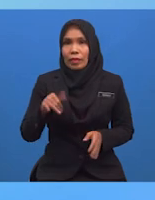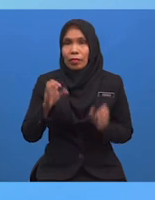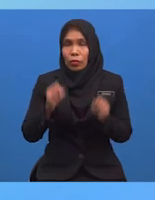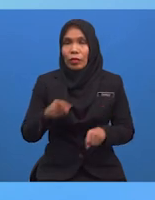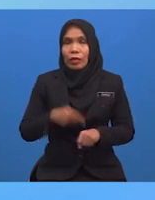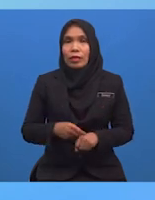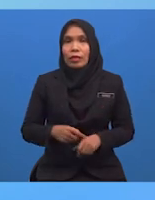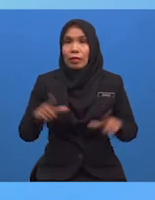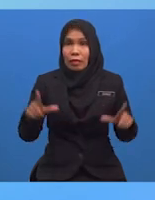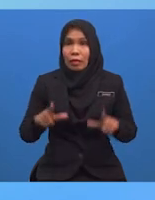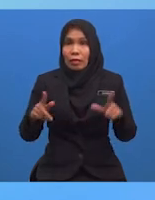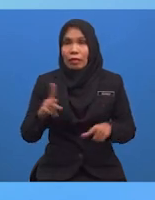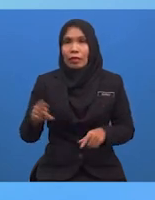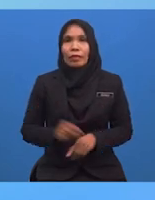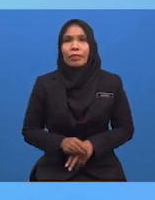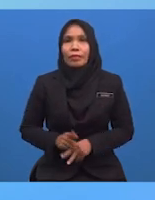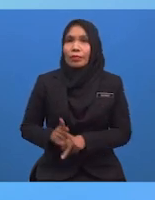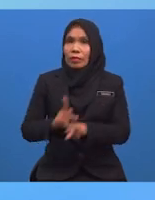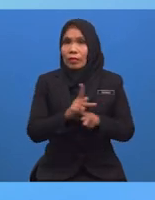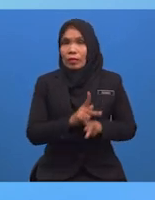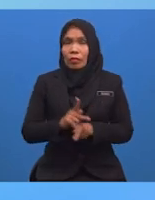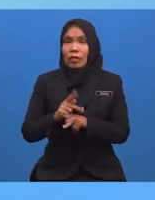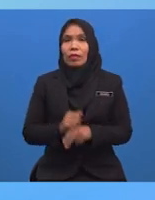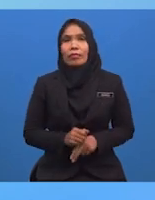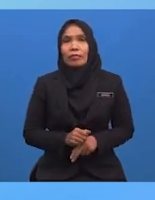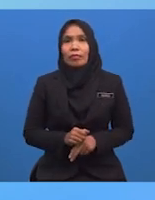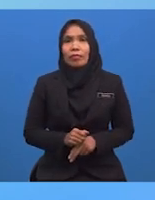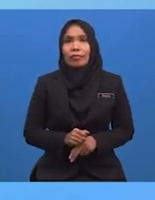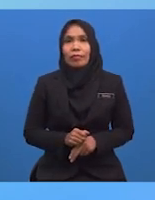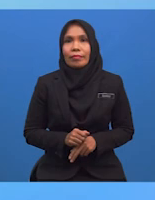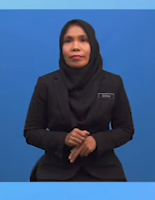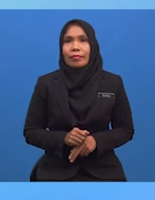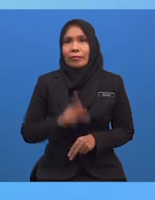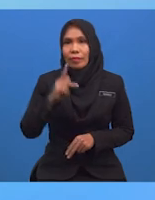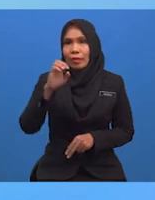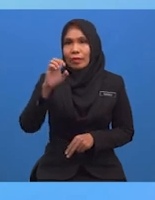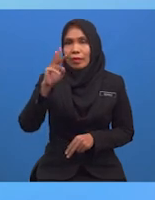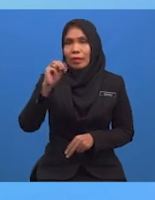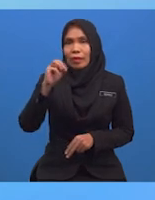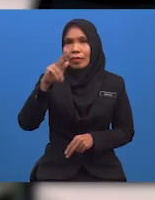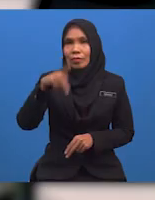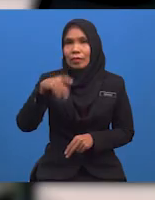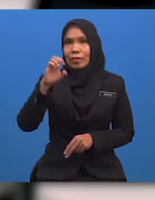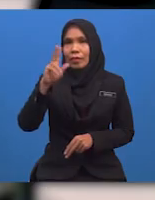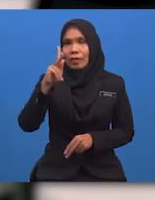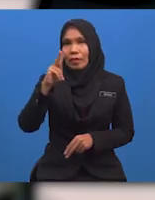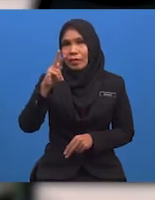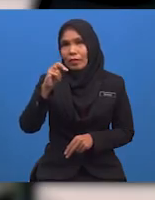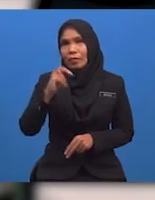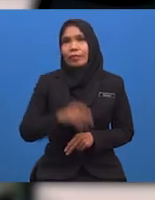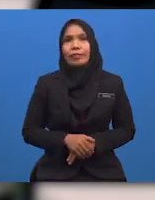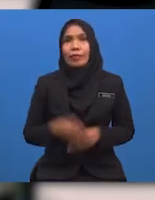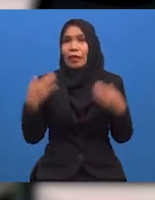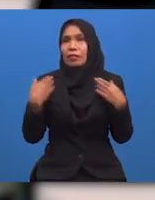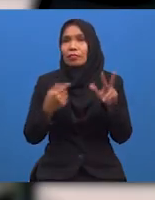ialah seperti kawalan langsung dan kempen penggantian import. Ada tiga